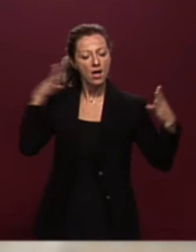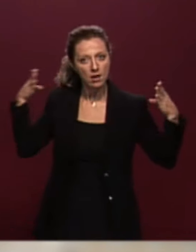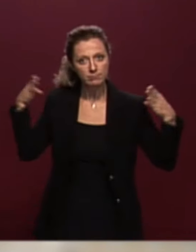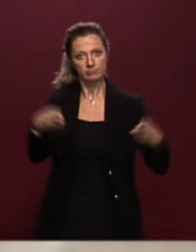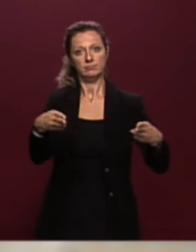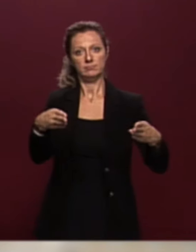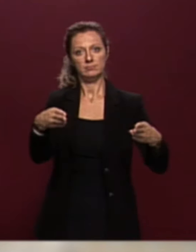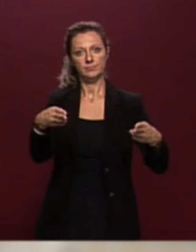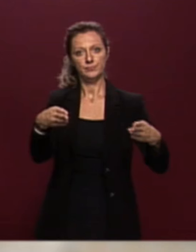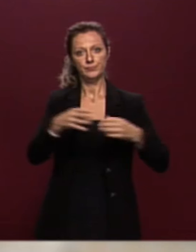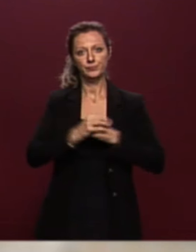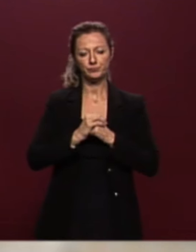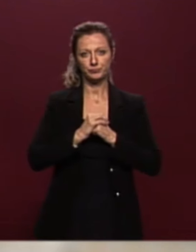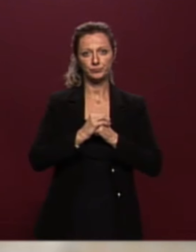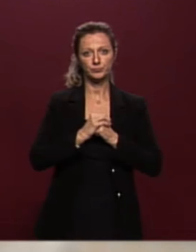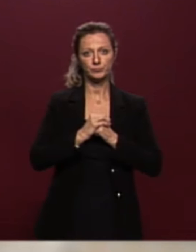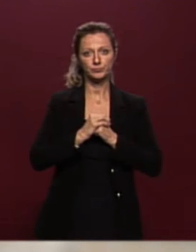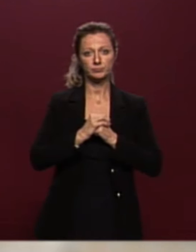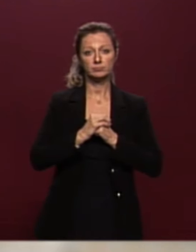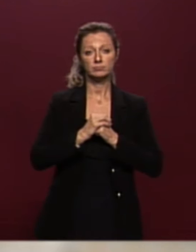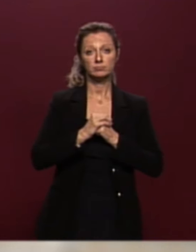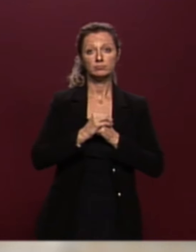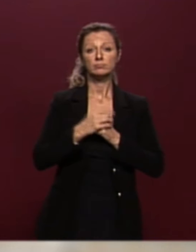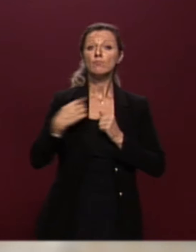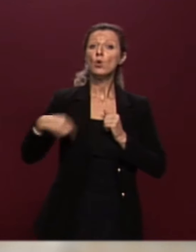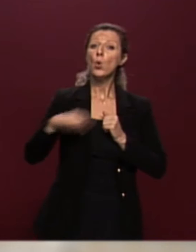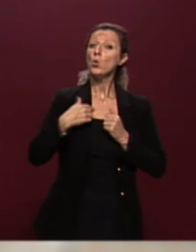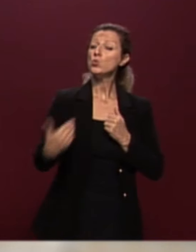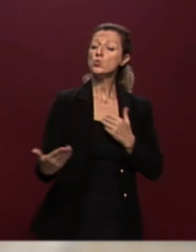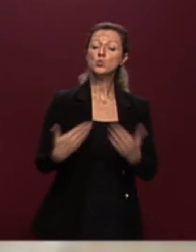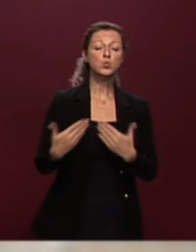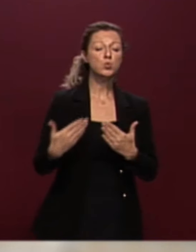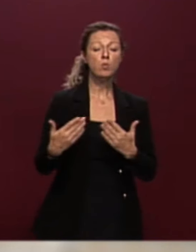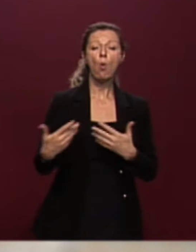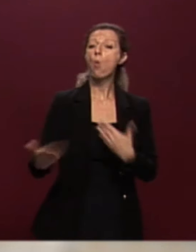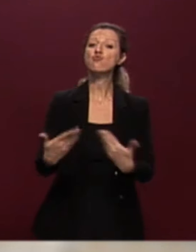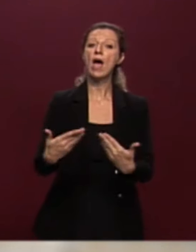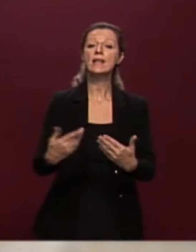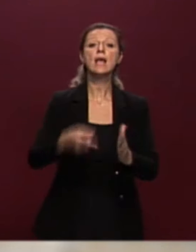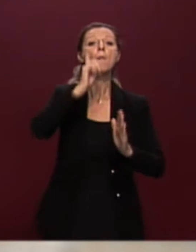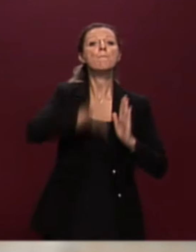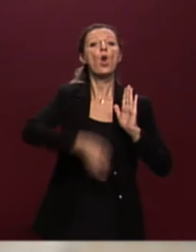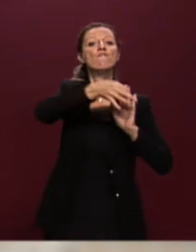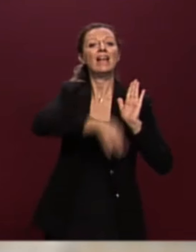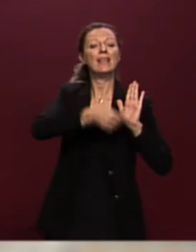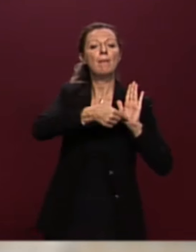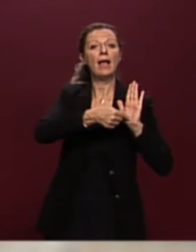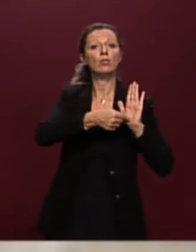Abbiamo adottato un provvedimento di urgenza per creare un meccanismo di